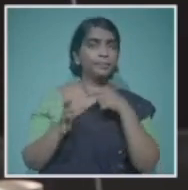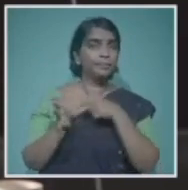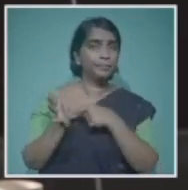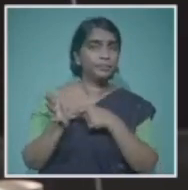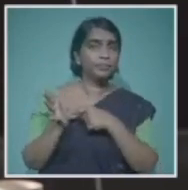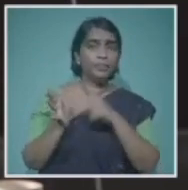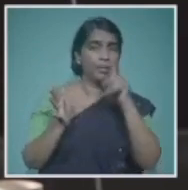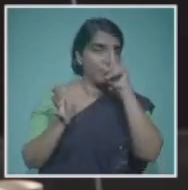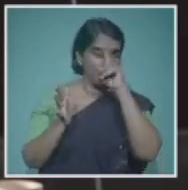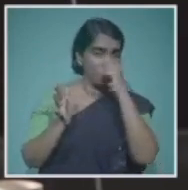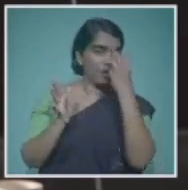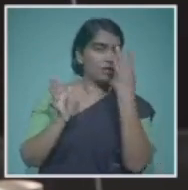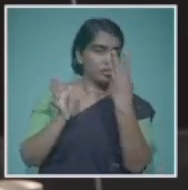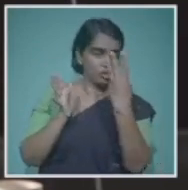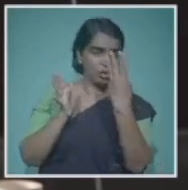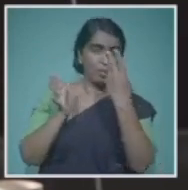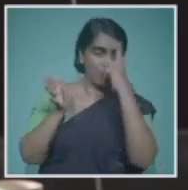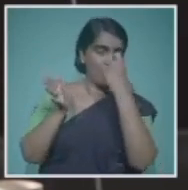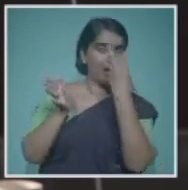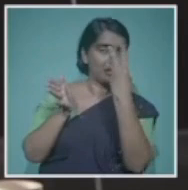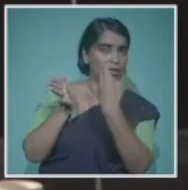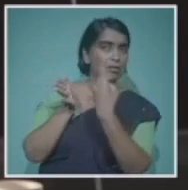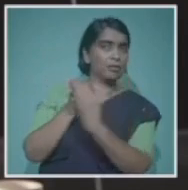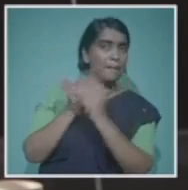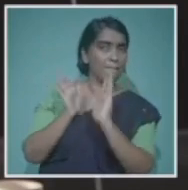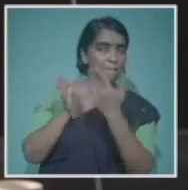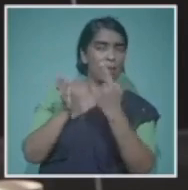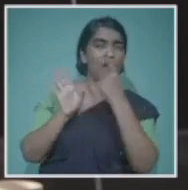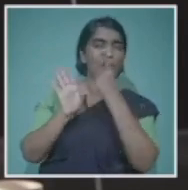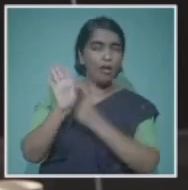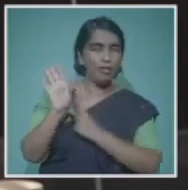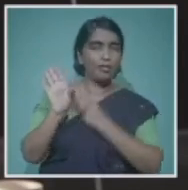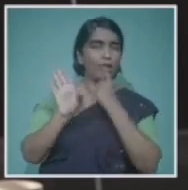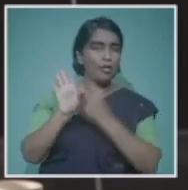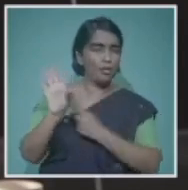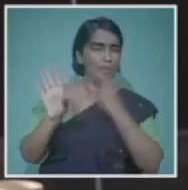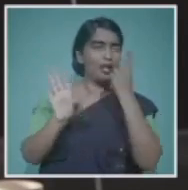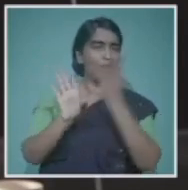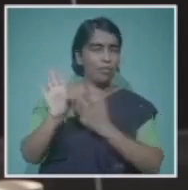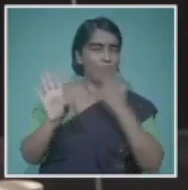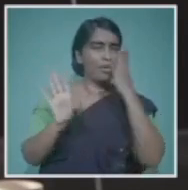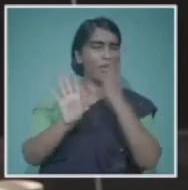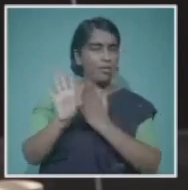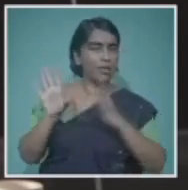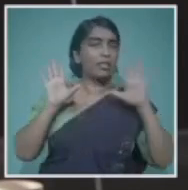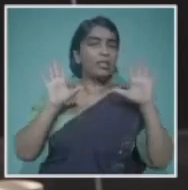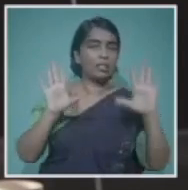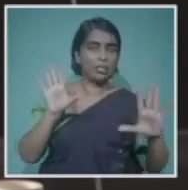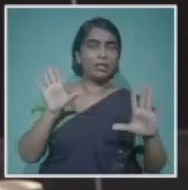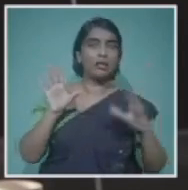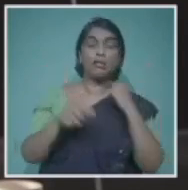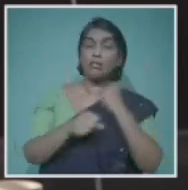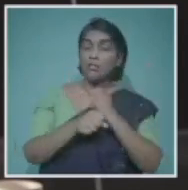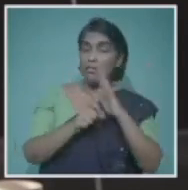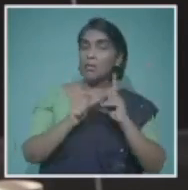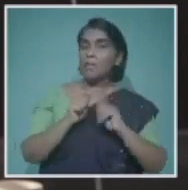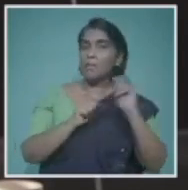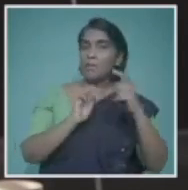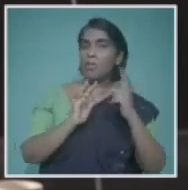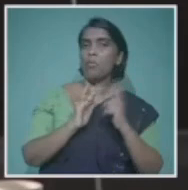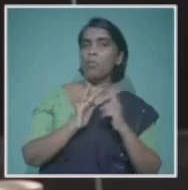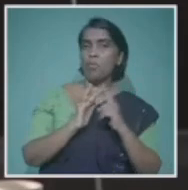තියෙන්නේ මාස 3. මාස 3න් පටන් ගත්තාම අවුරුදු 2, 5, 10. මේක තමයි රජයකට ගෙවන්න තියෙන